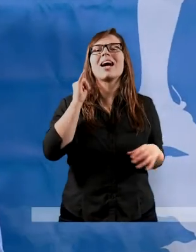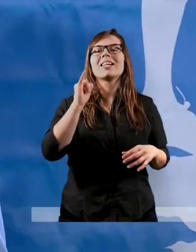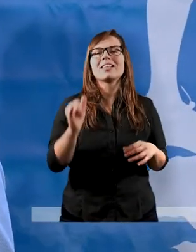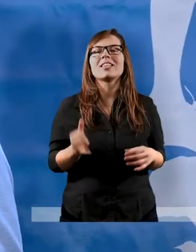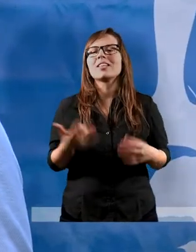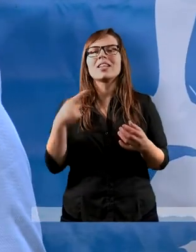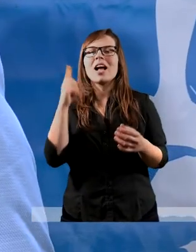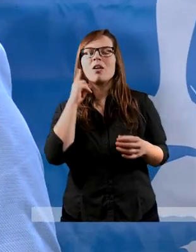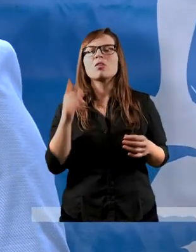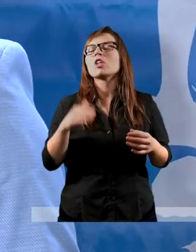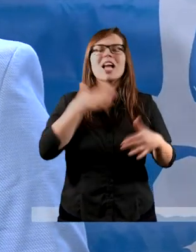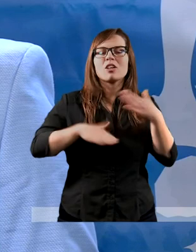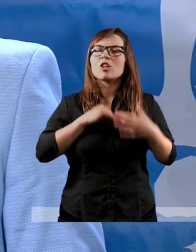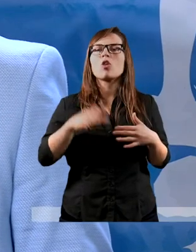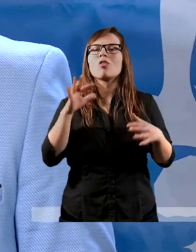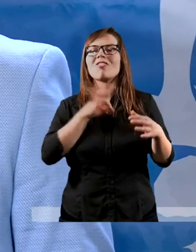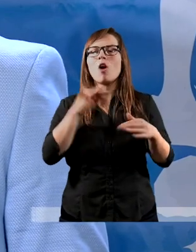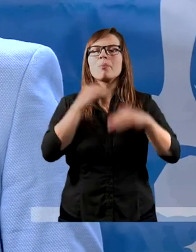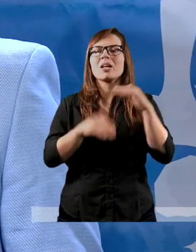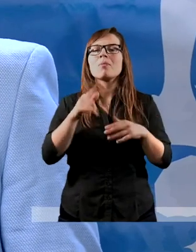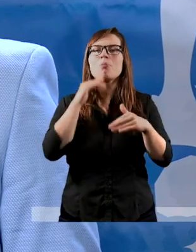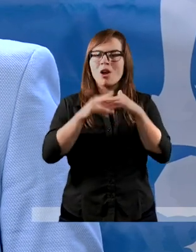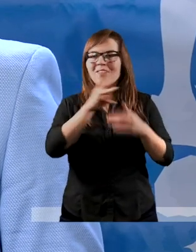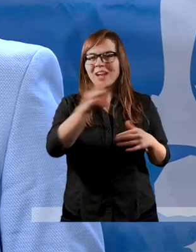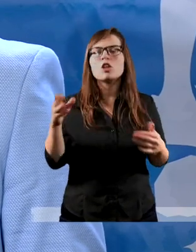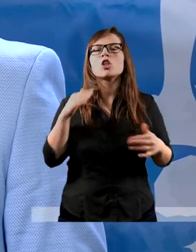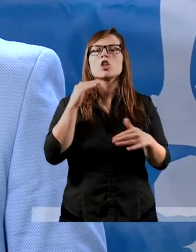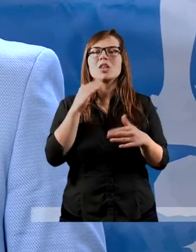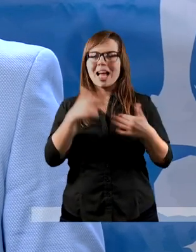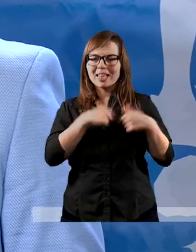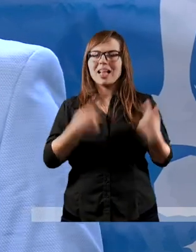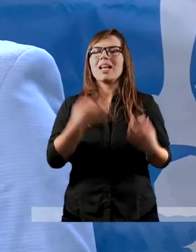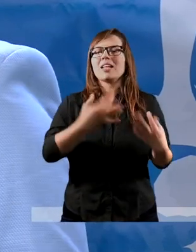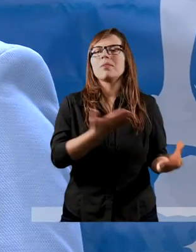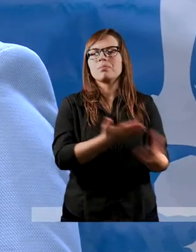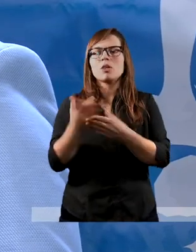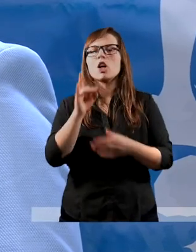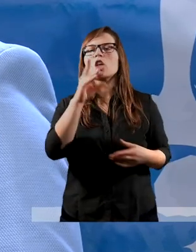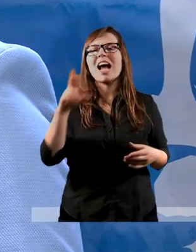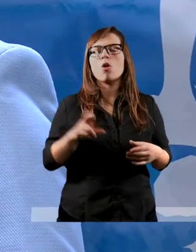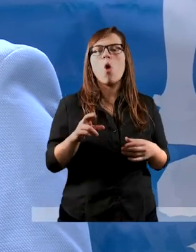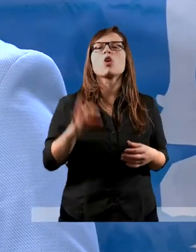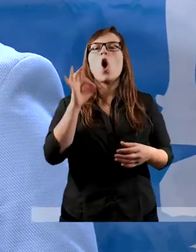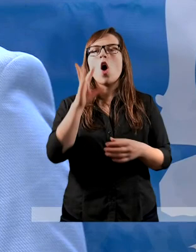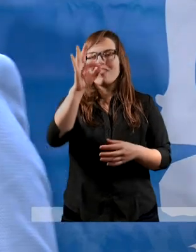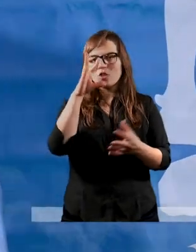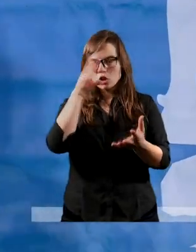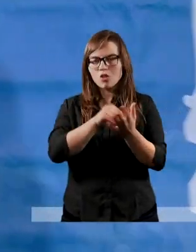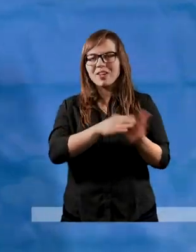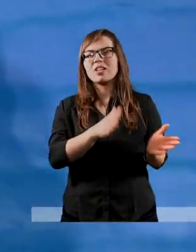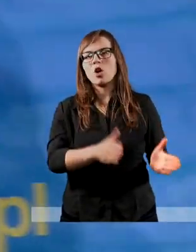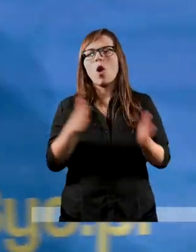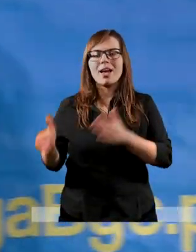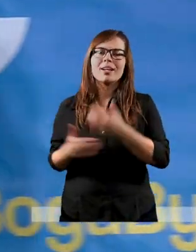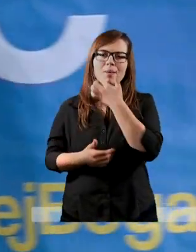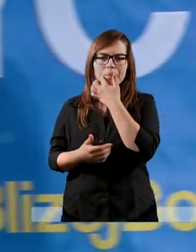i cieszą się swoim szczęściem. Pozdrawiamy was serdecznie. A teraz poproszę Grzegorza o swoje kolejne